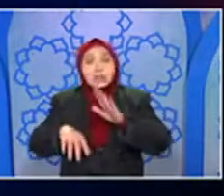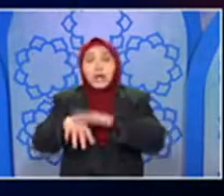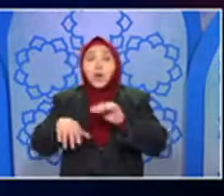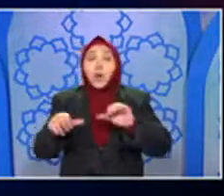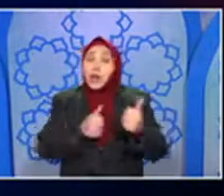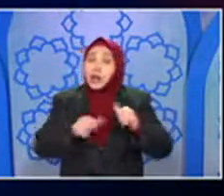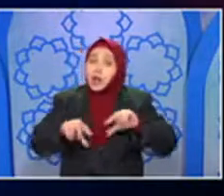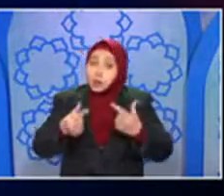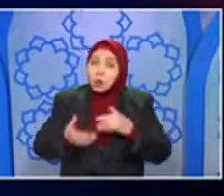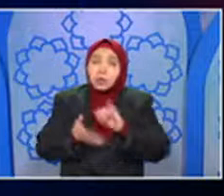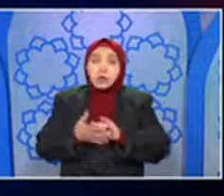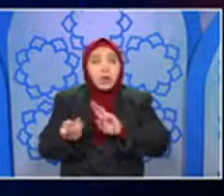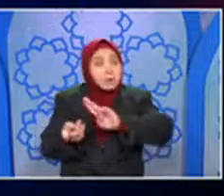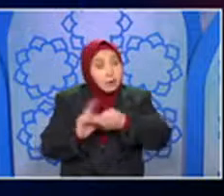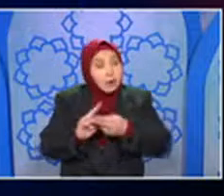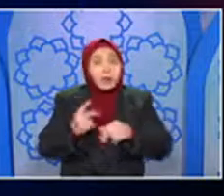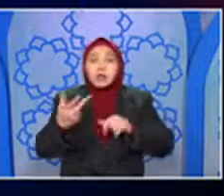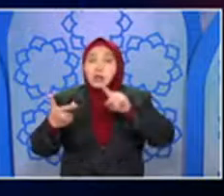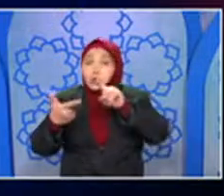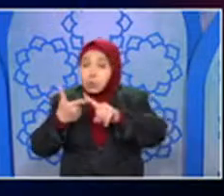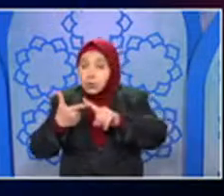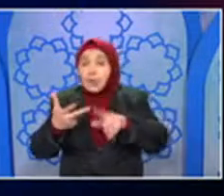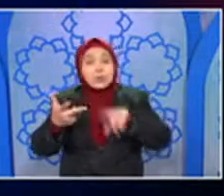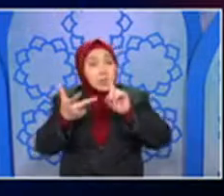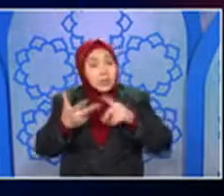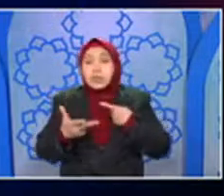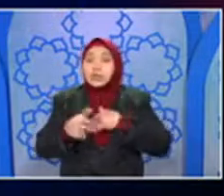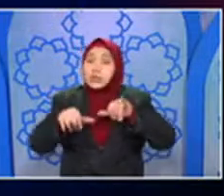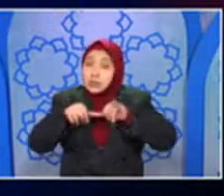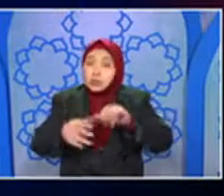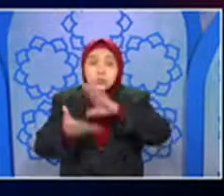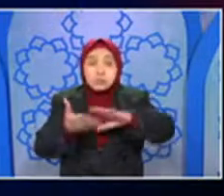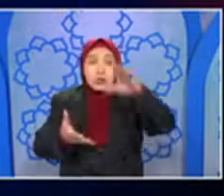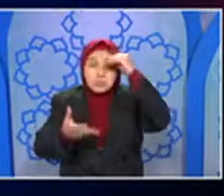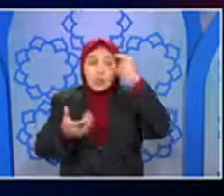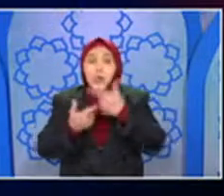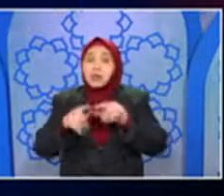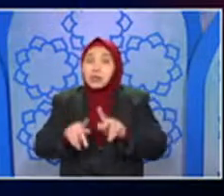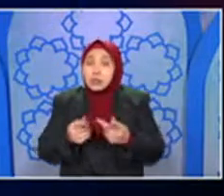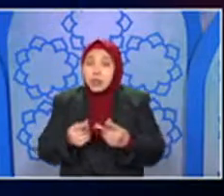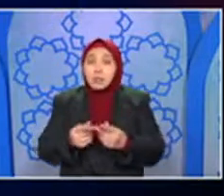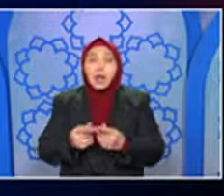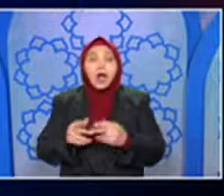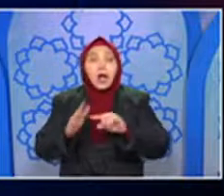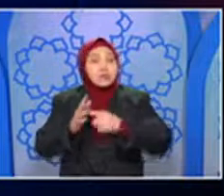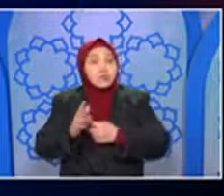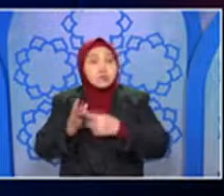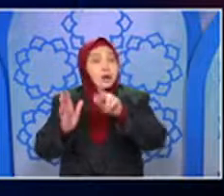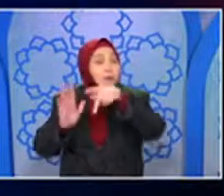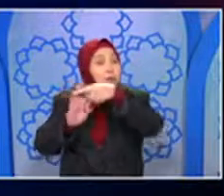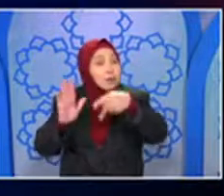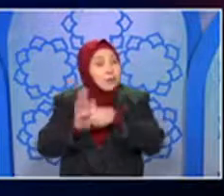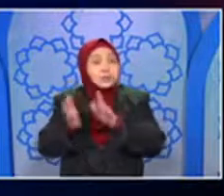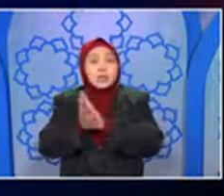Itu adalah transformasi yang kedua. Dan yang ketiga, kita terus belajar dari Al-Kitab sumber peraturan. Inilah menjadi standard